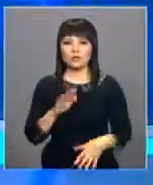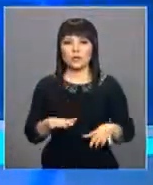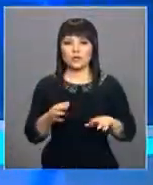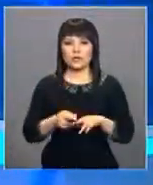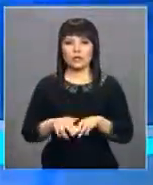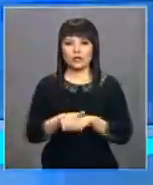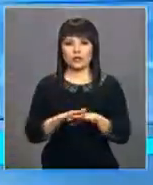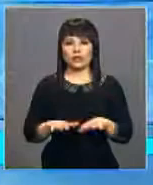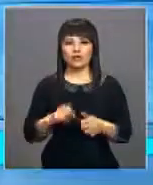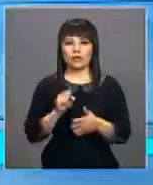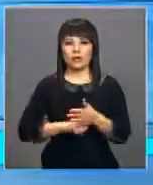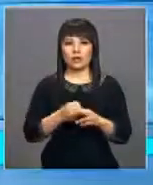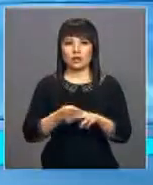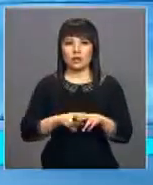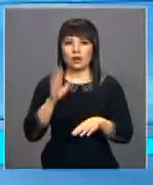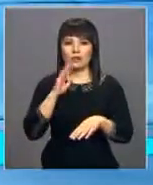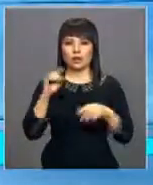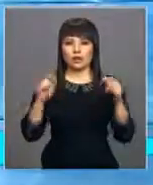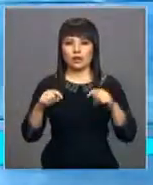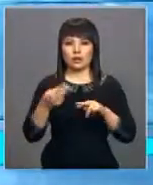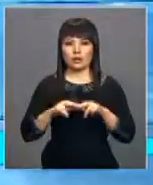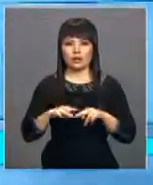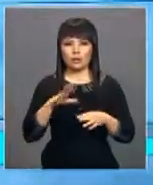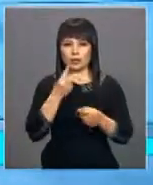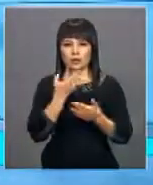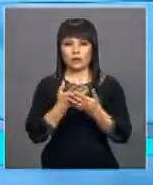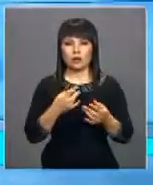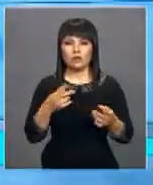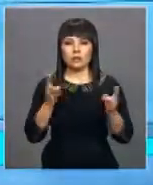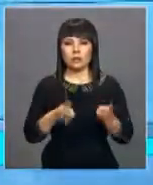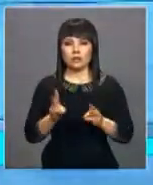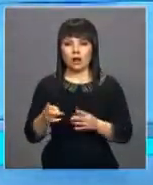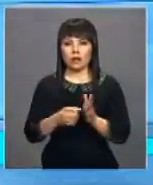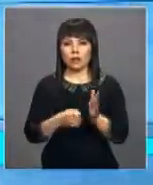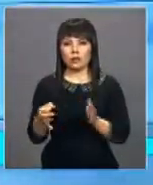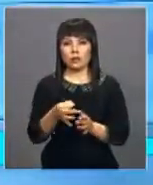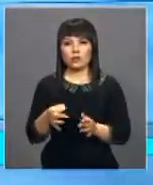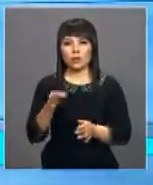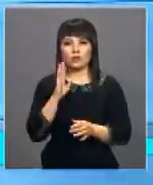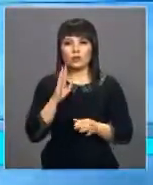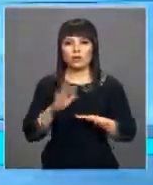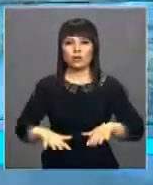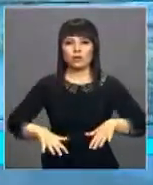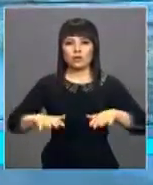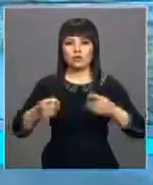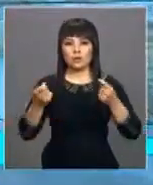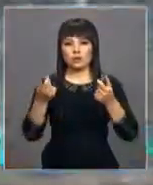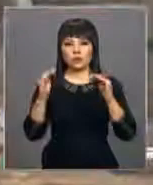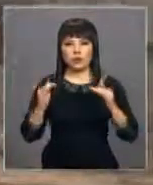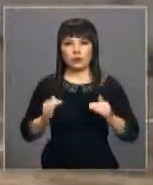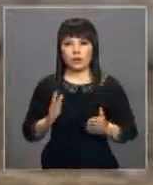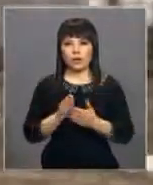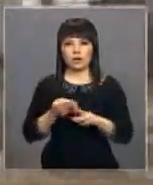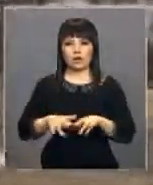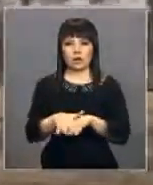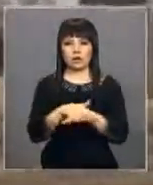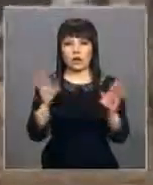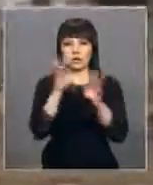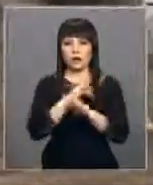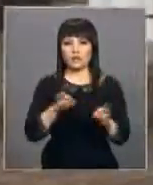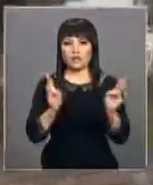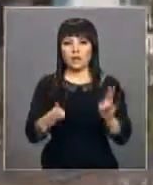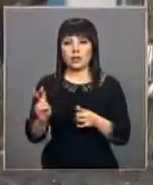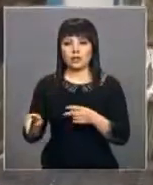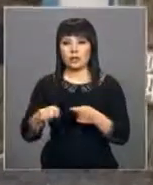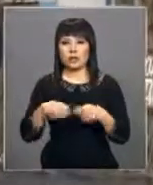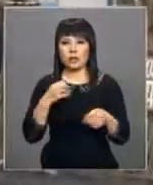қауіп сейіліп келеді. Әсіресе ағыннан қатты зардап шеккен Қарағанды өңіріндегі өзендер деңгейі едәуір төмендеген. Қазір табиғи апаттан келген шығын